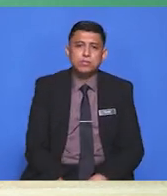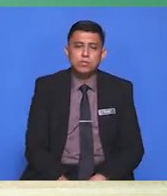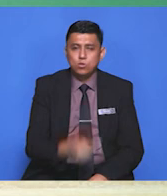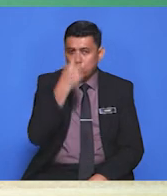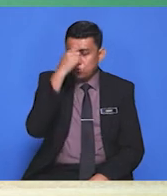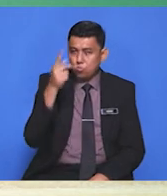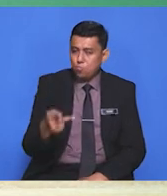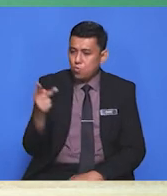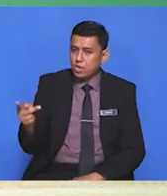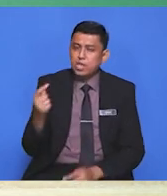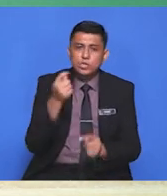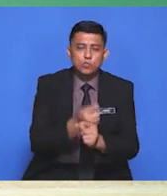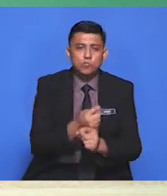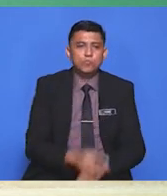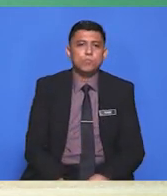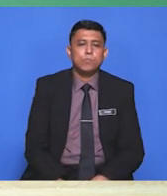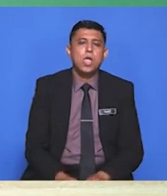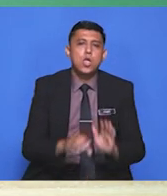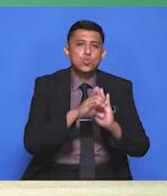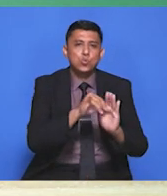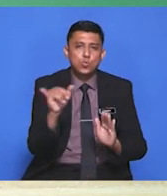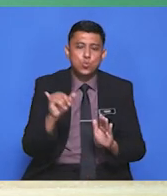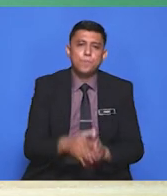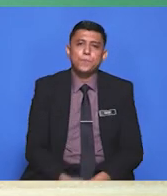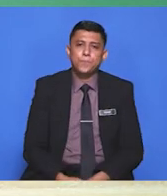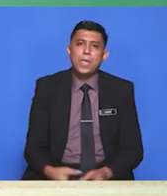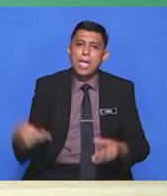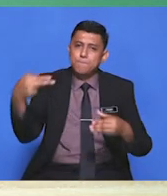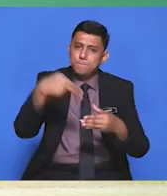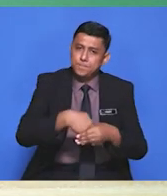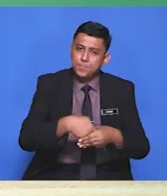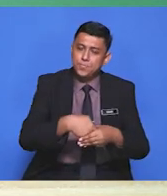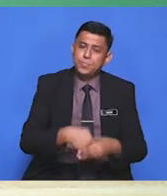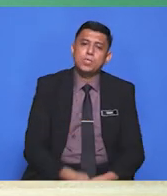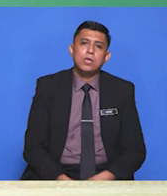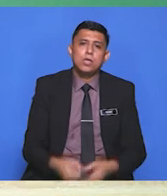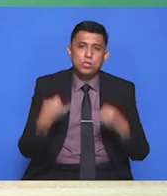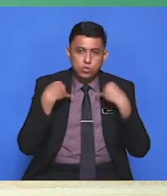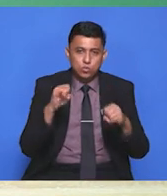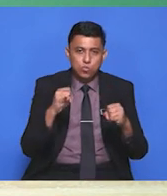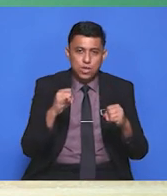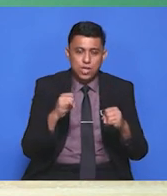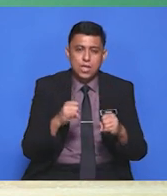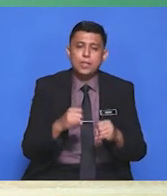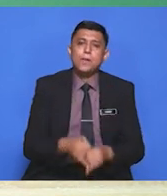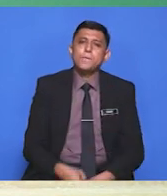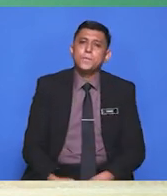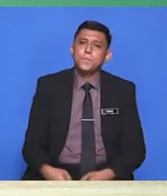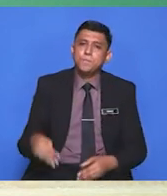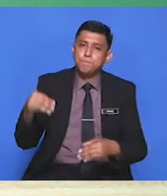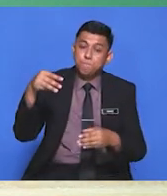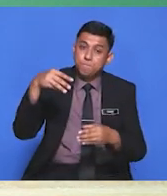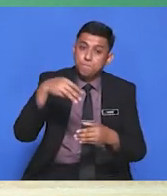produk tertentu. Contohnya, stesen minyak perlu menjual minyak RON